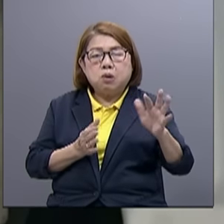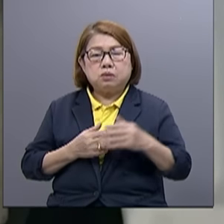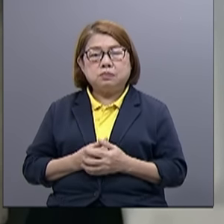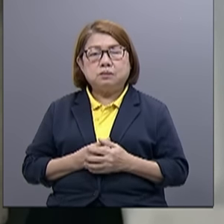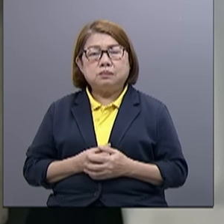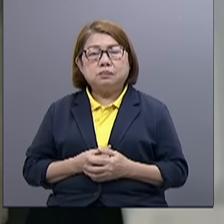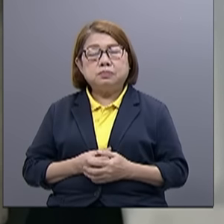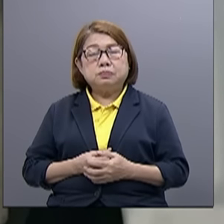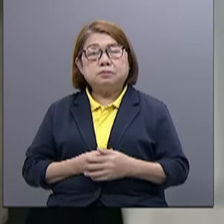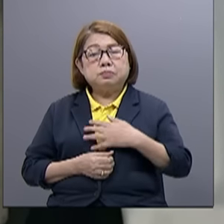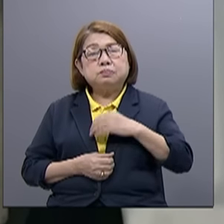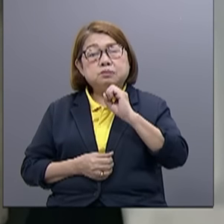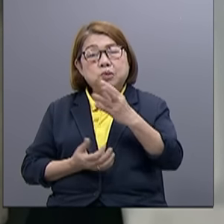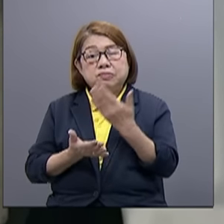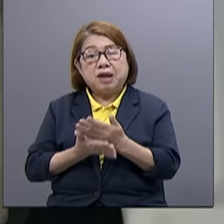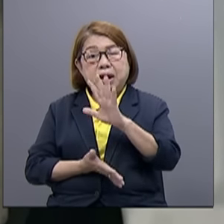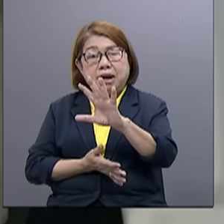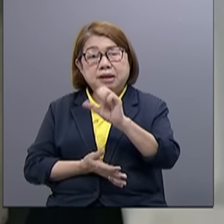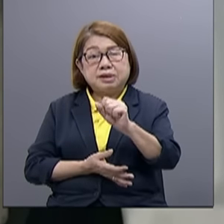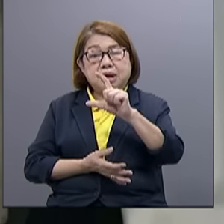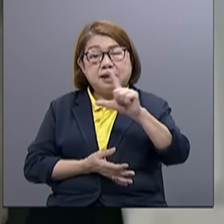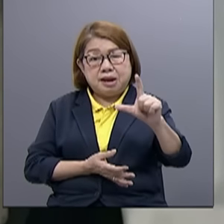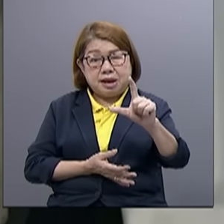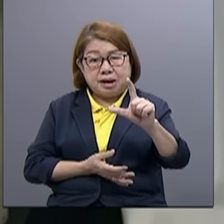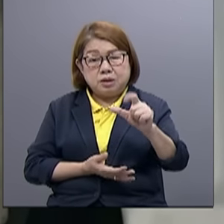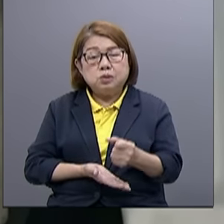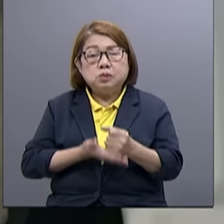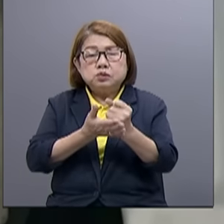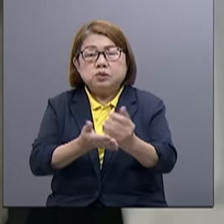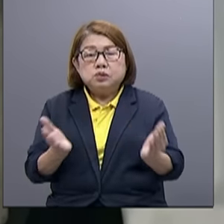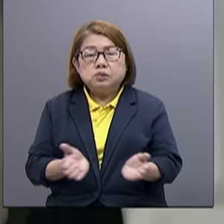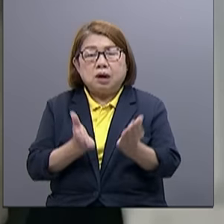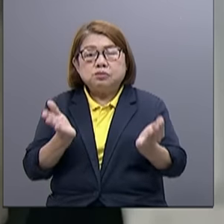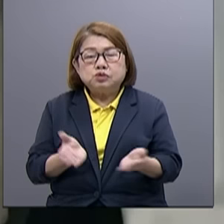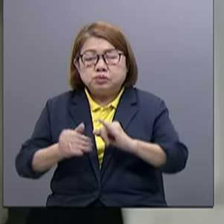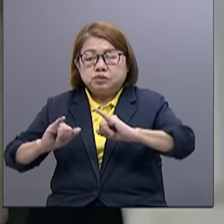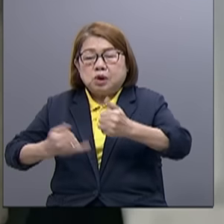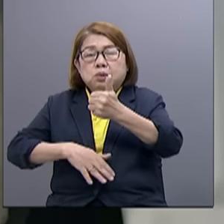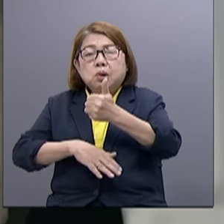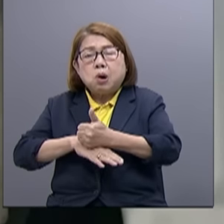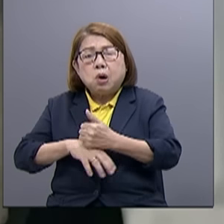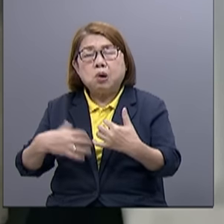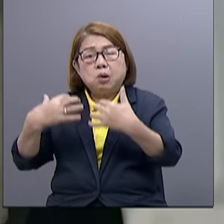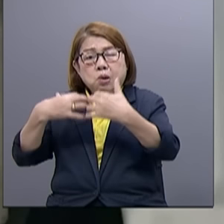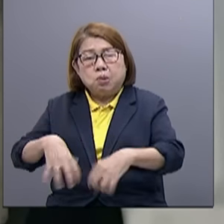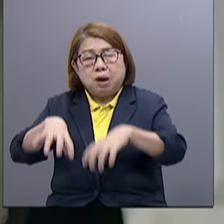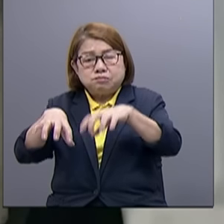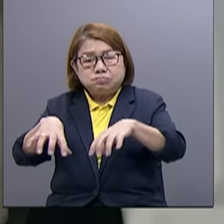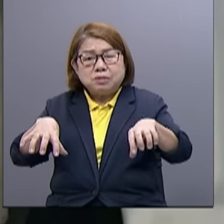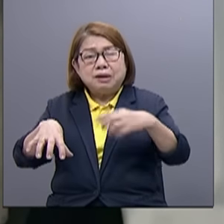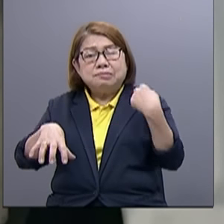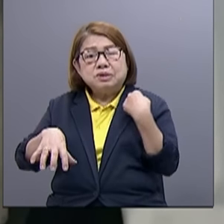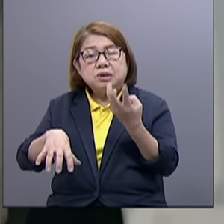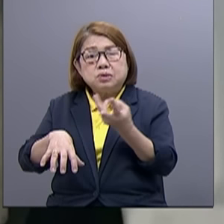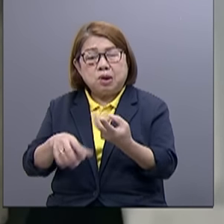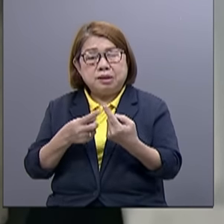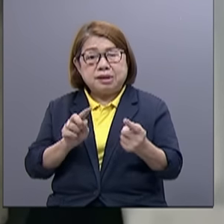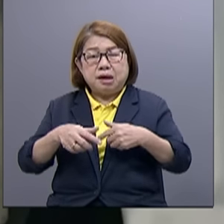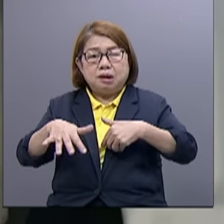เราเอาเงิน 500,000 ล้านซึ่งไปจุนเจือให้เจ้าของโรงงานที่มีอยู่ไม่กี่โรงด้วยพฤติกรรมของพวกเราที่บริโภ